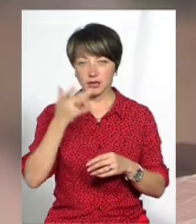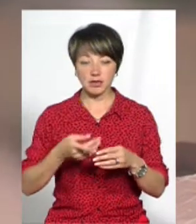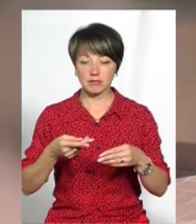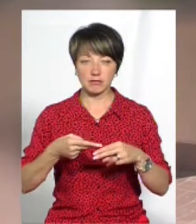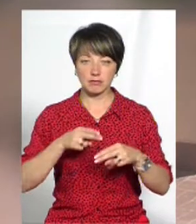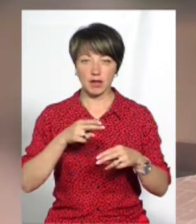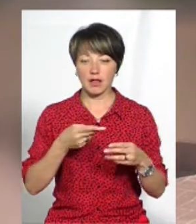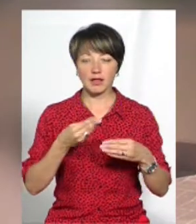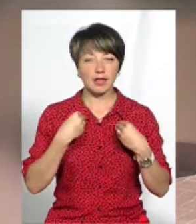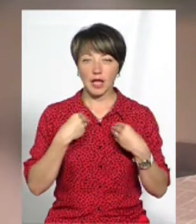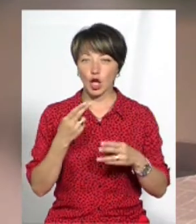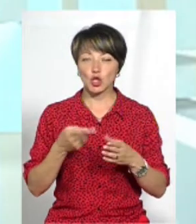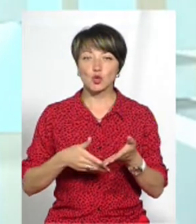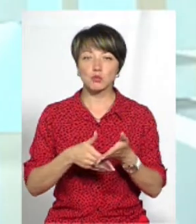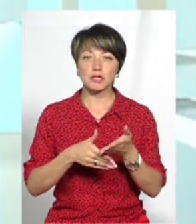на літній період.